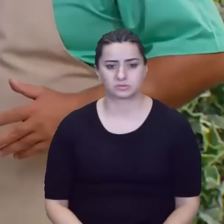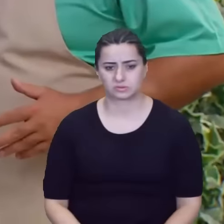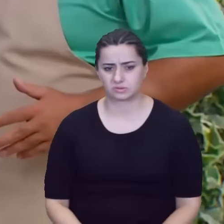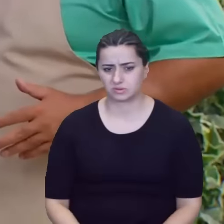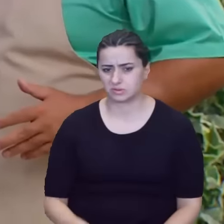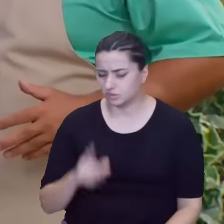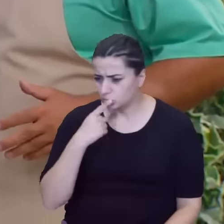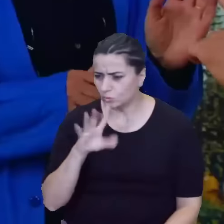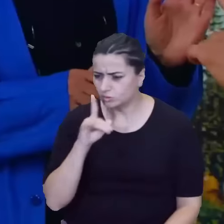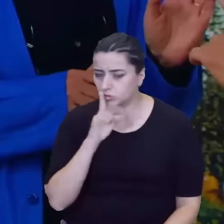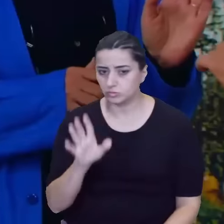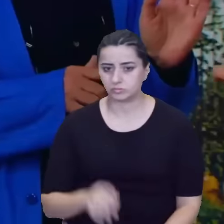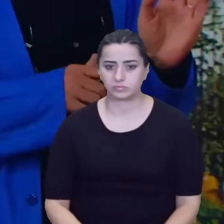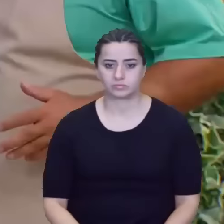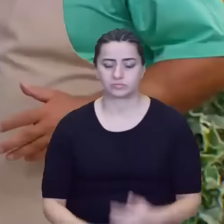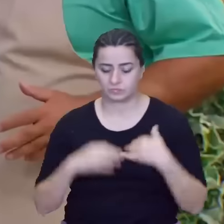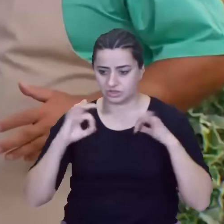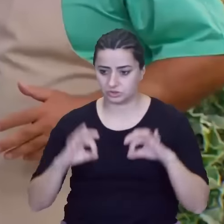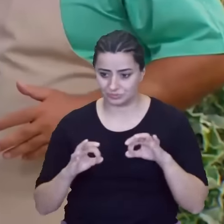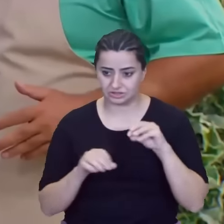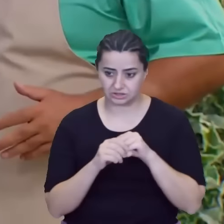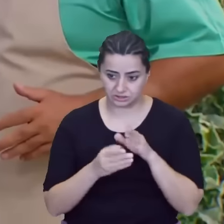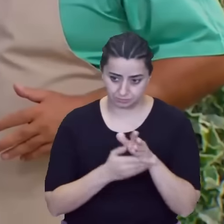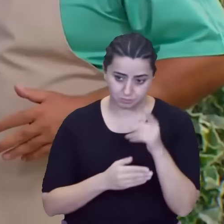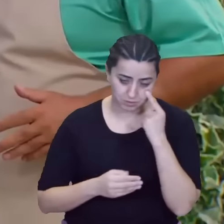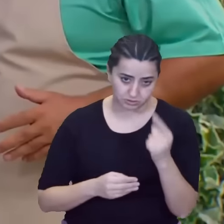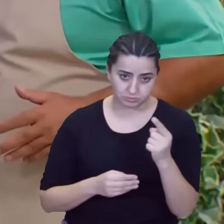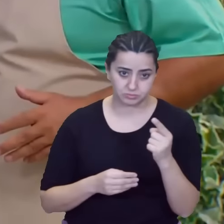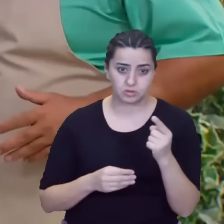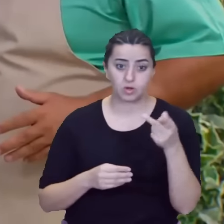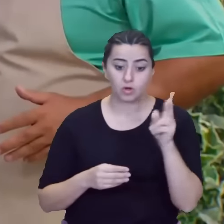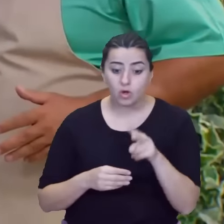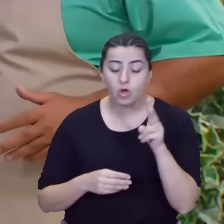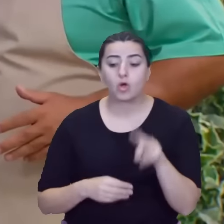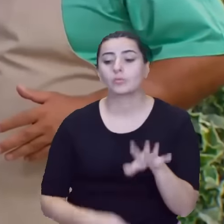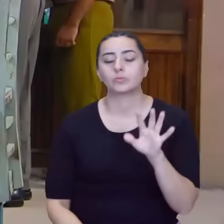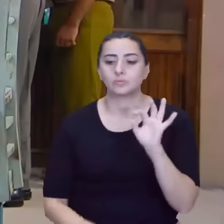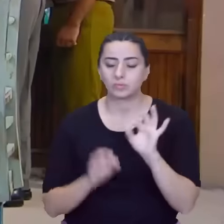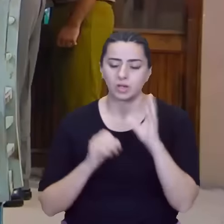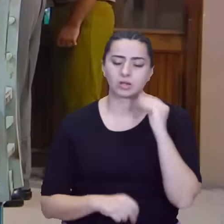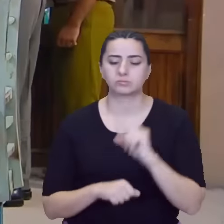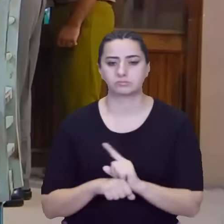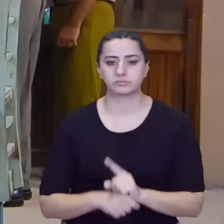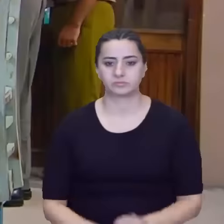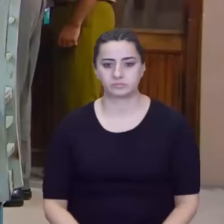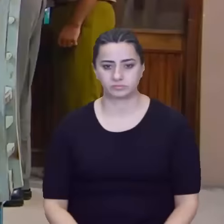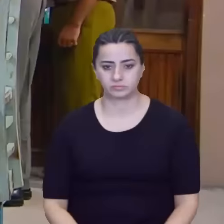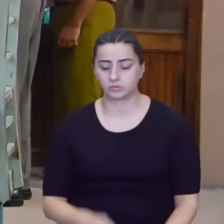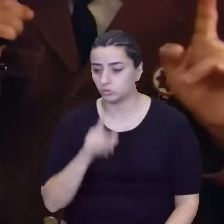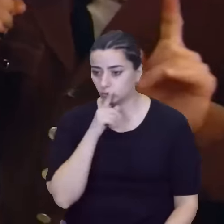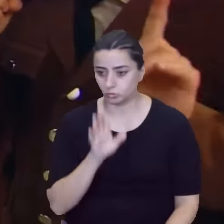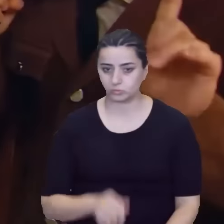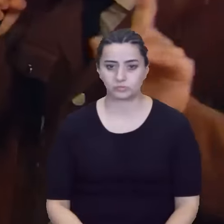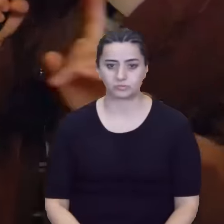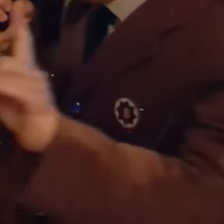Delle belle de gerek yok, sen konuşma İdris. Ben şimdi içeri girip bakacağım. Ceset ölmüş mü? Hemen anlarım. Tamam, sus.